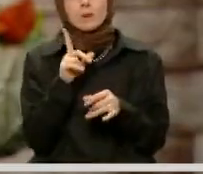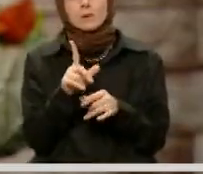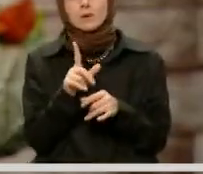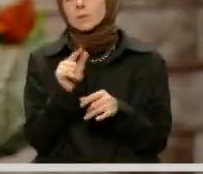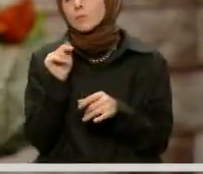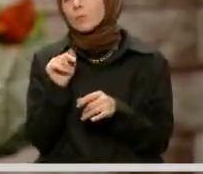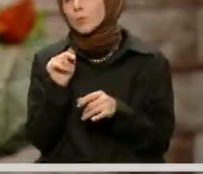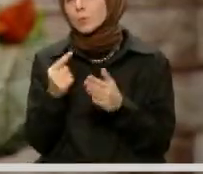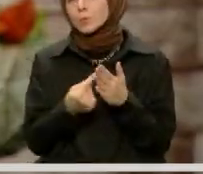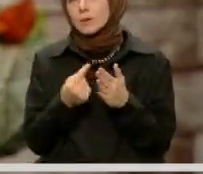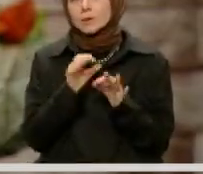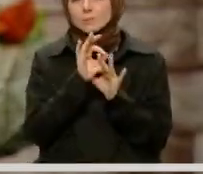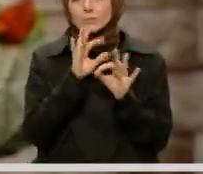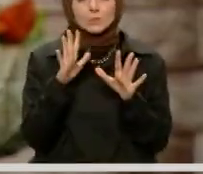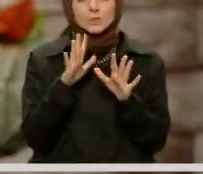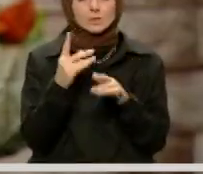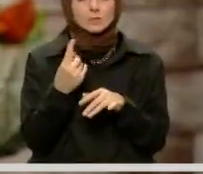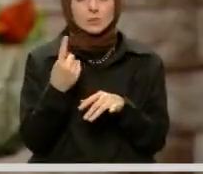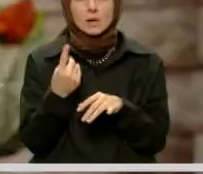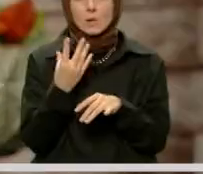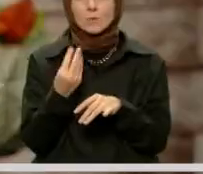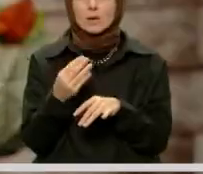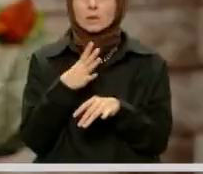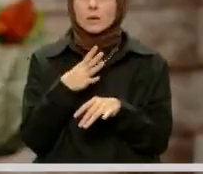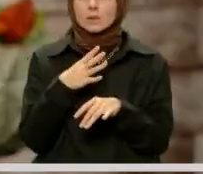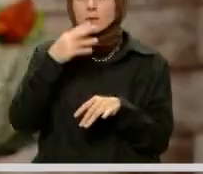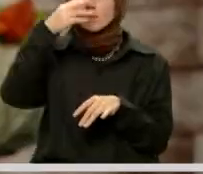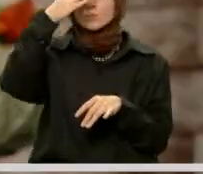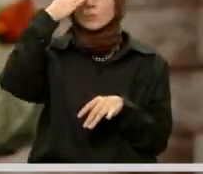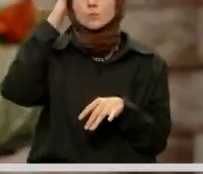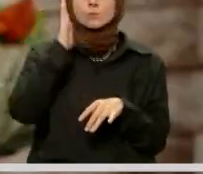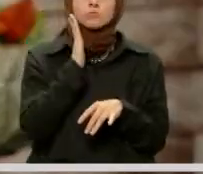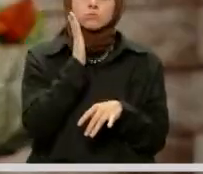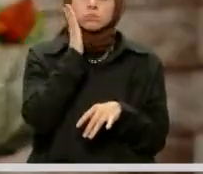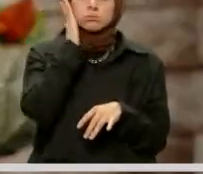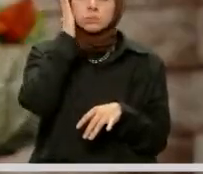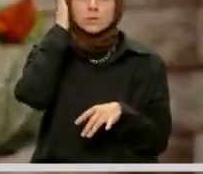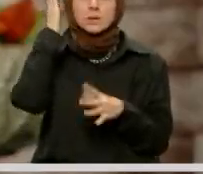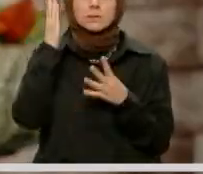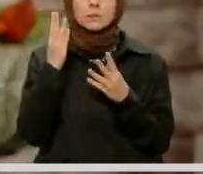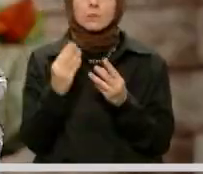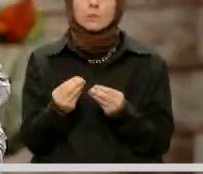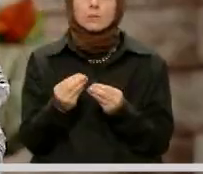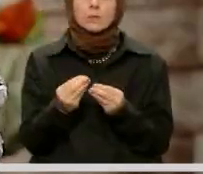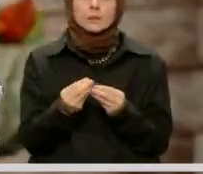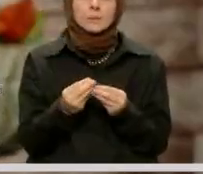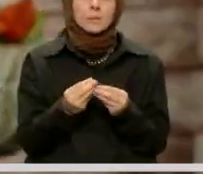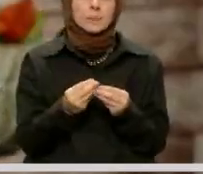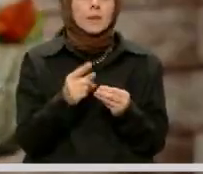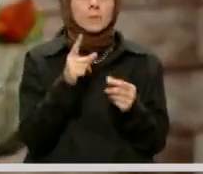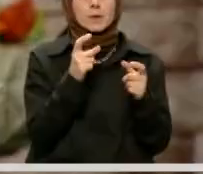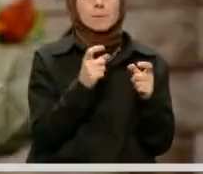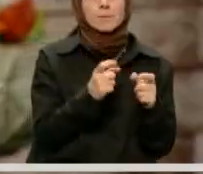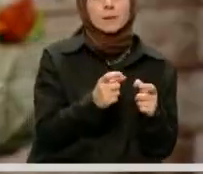bu Kur'an öyle müthiş bir şey ki, şeraful mekan bil mekin derler. Bir